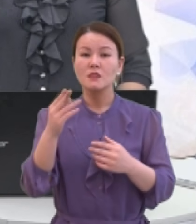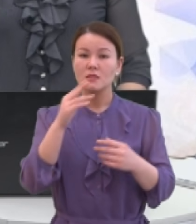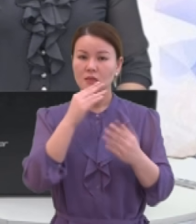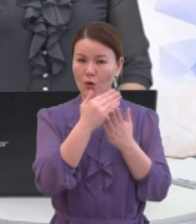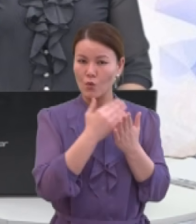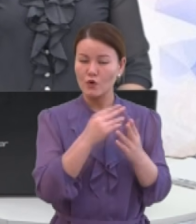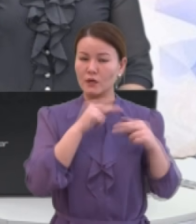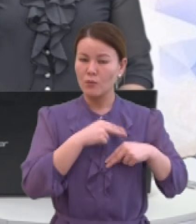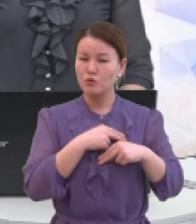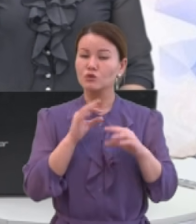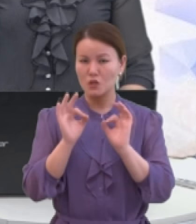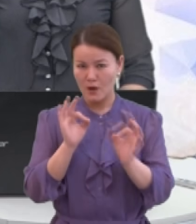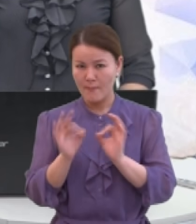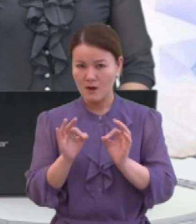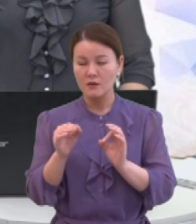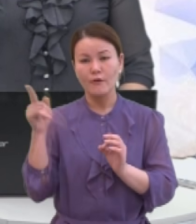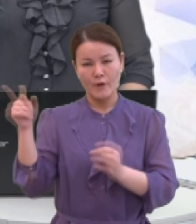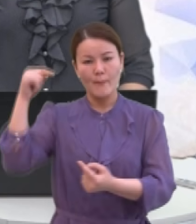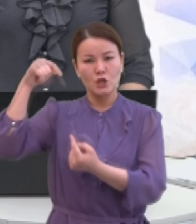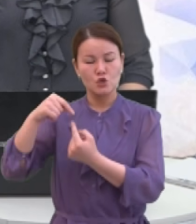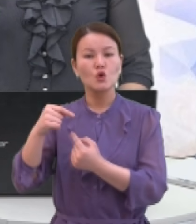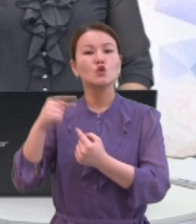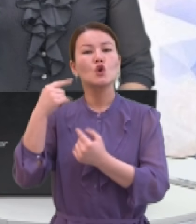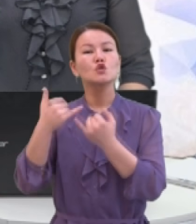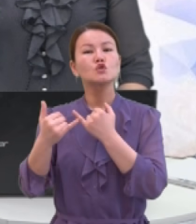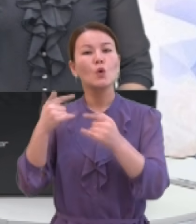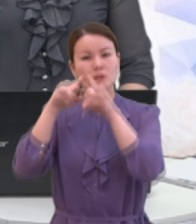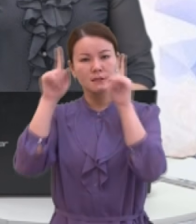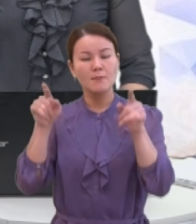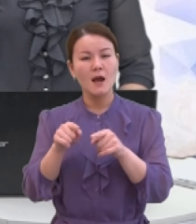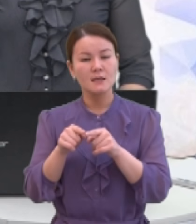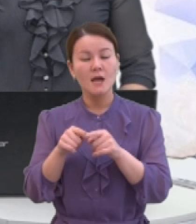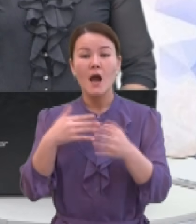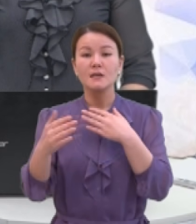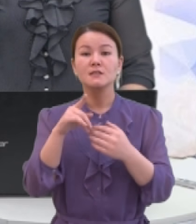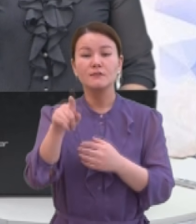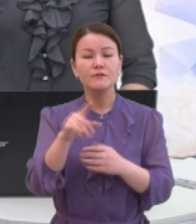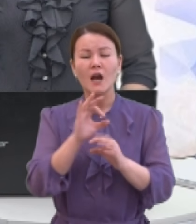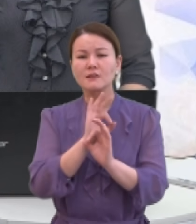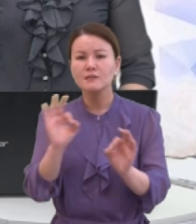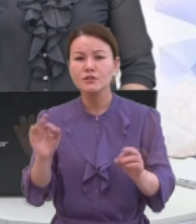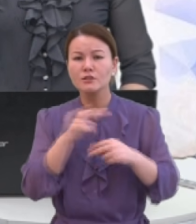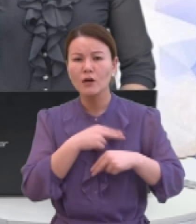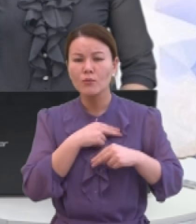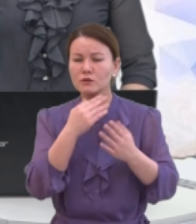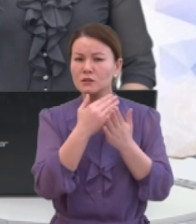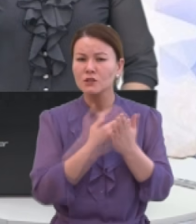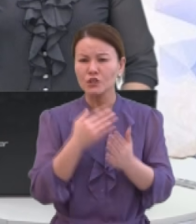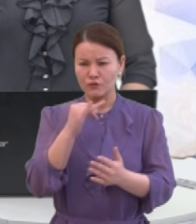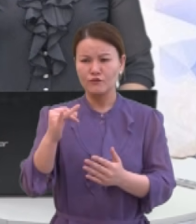подойдет желтый смайлик а если на уроке вы работали отлично его довольны своей работой